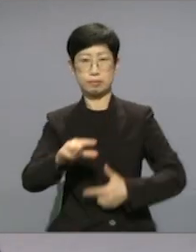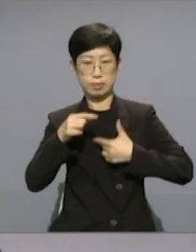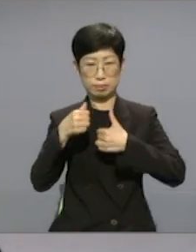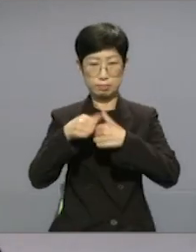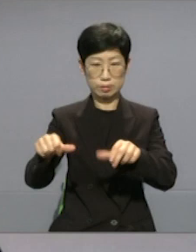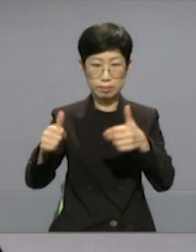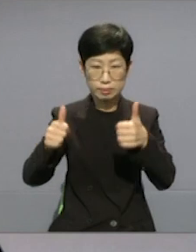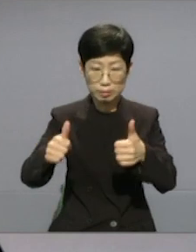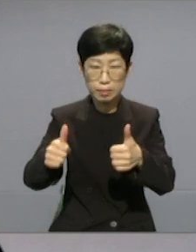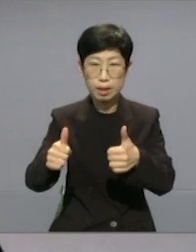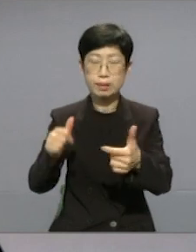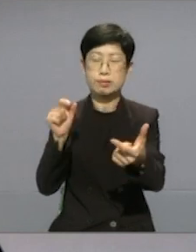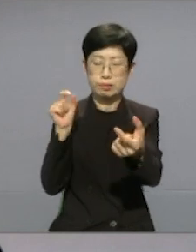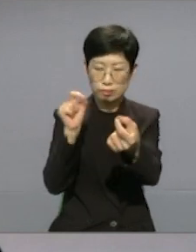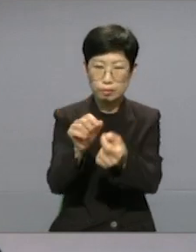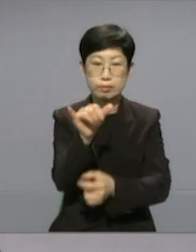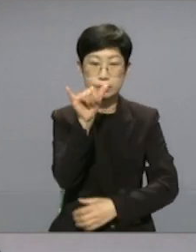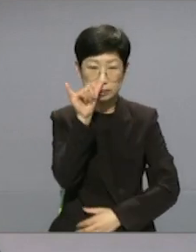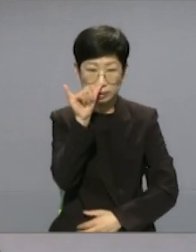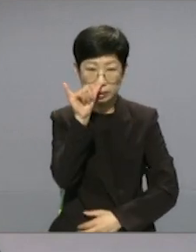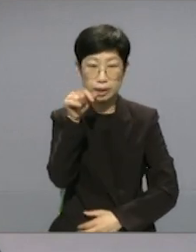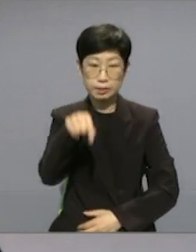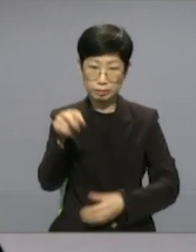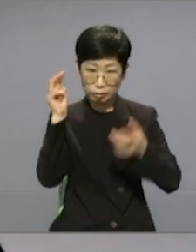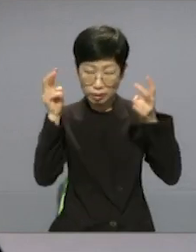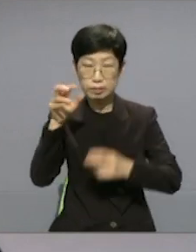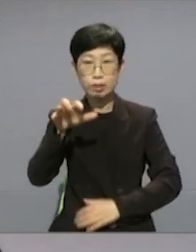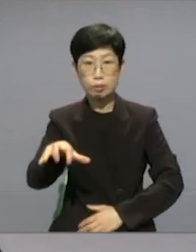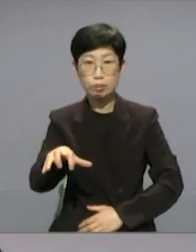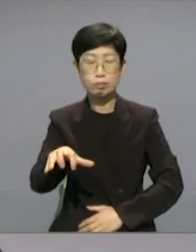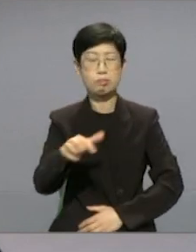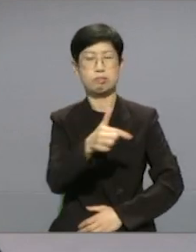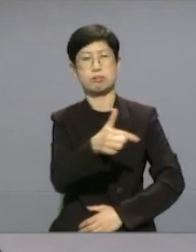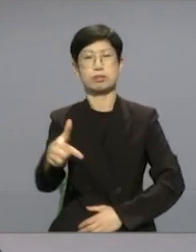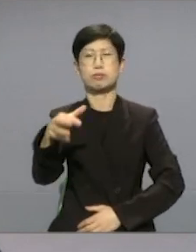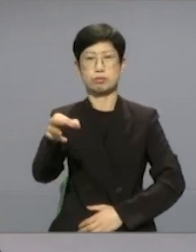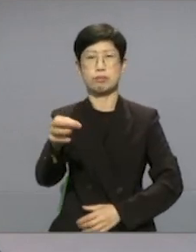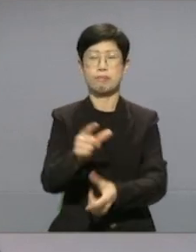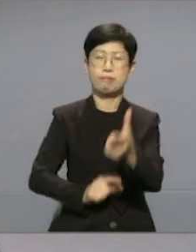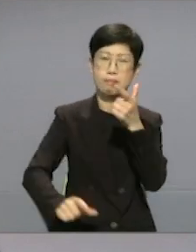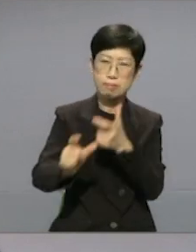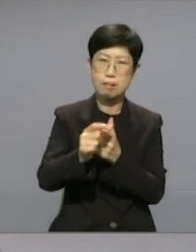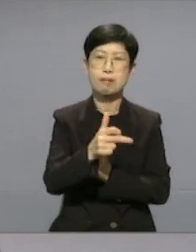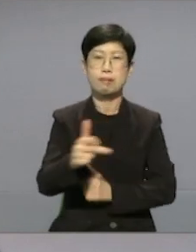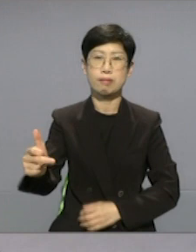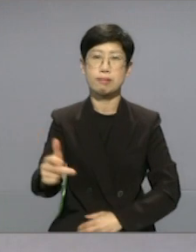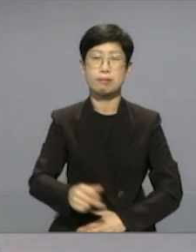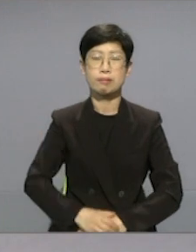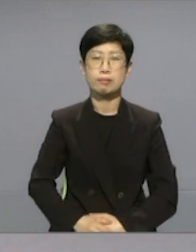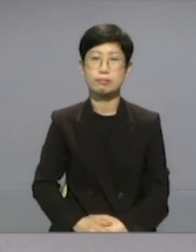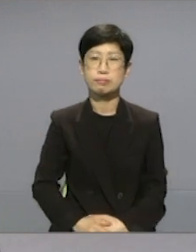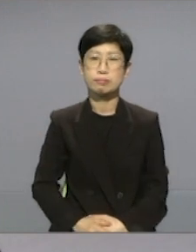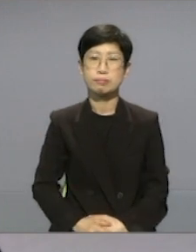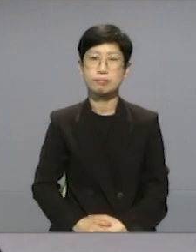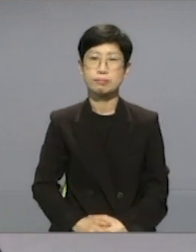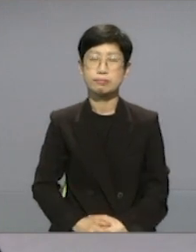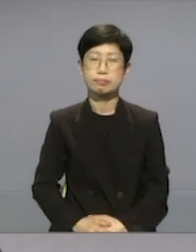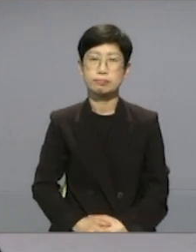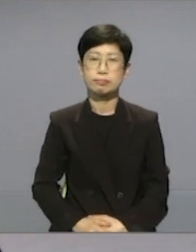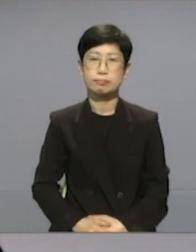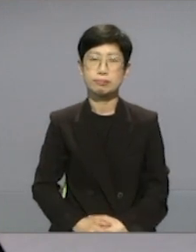large defamation action from another voting technology voting